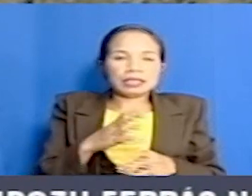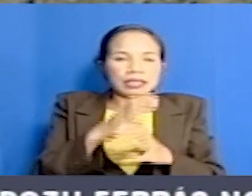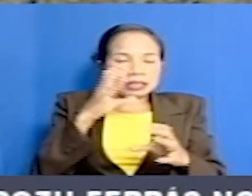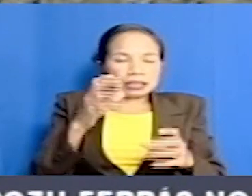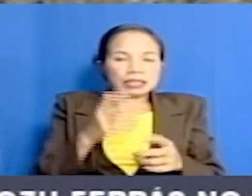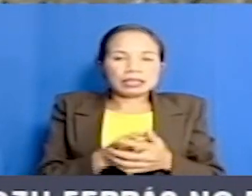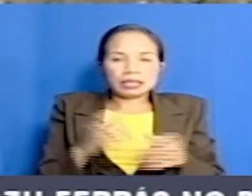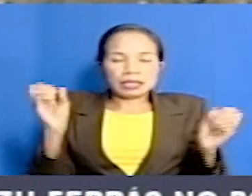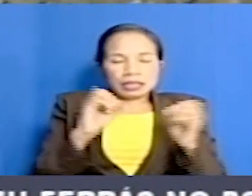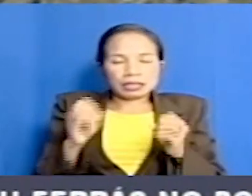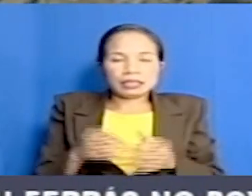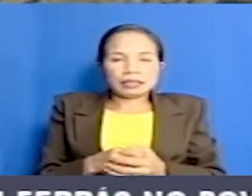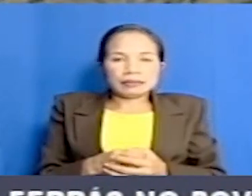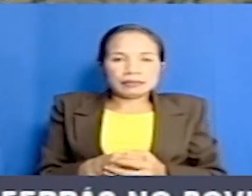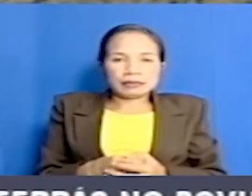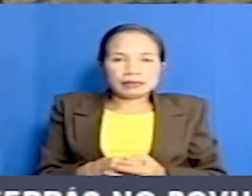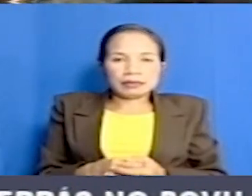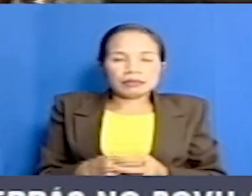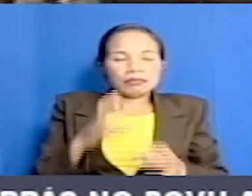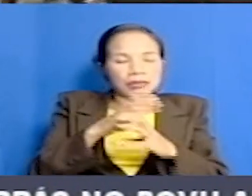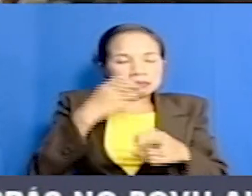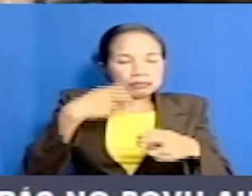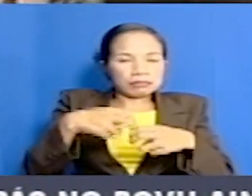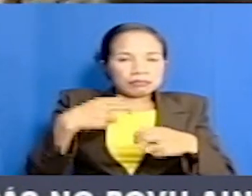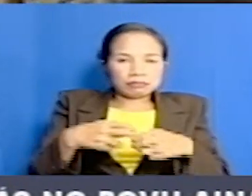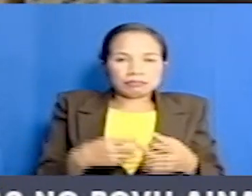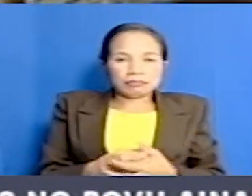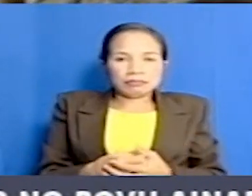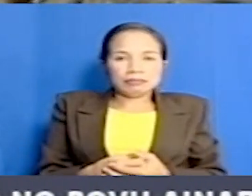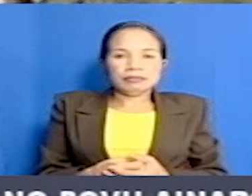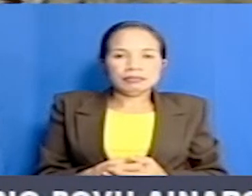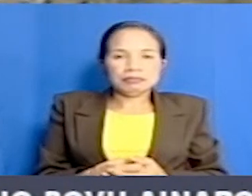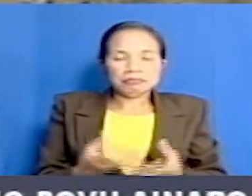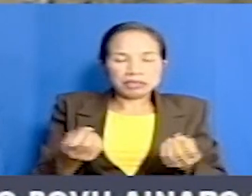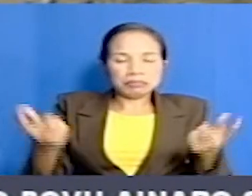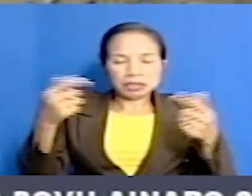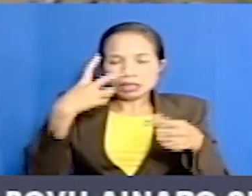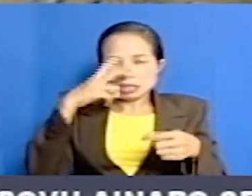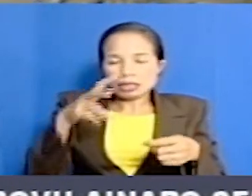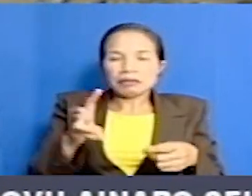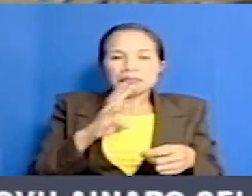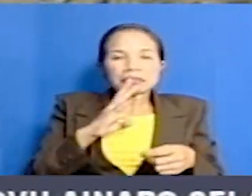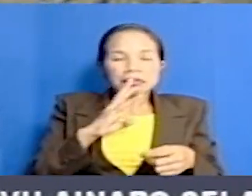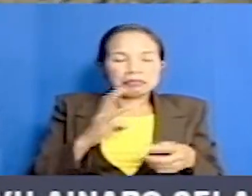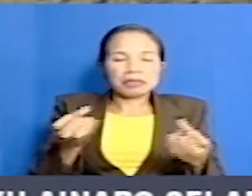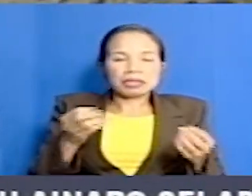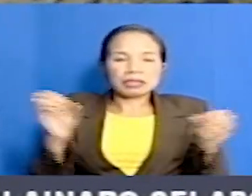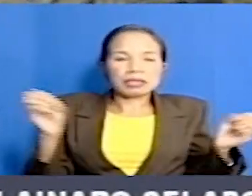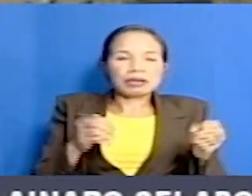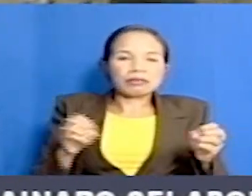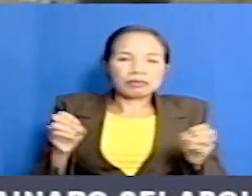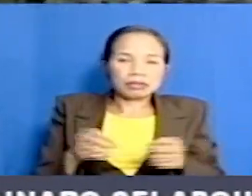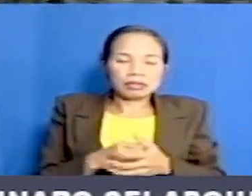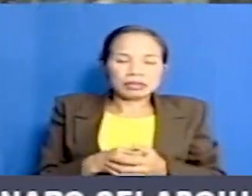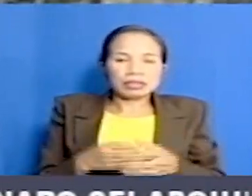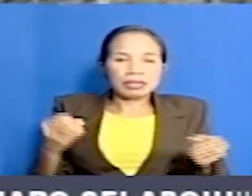hotu. Agora careta mosla arasca valo tuna hare be hasne siratamos la kwe ta mo ta